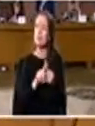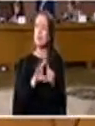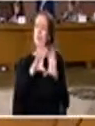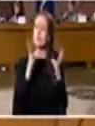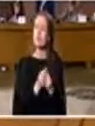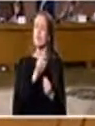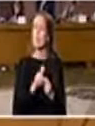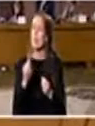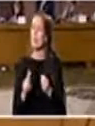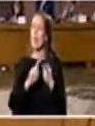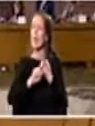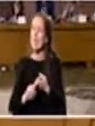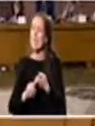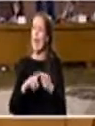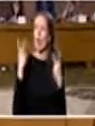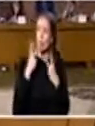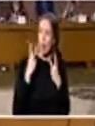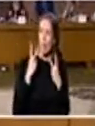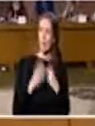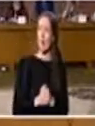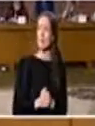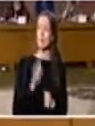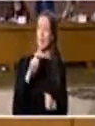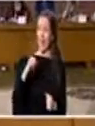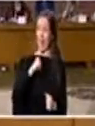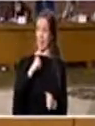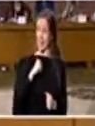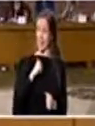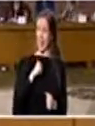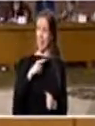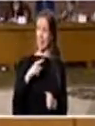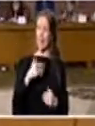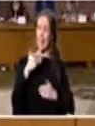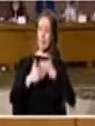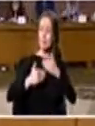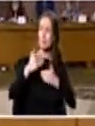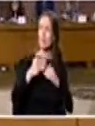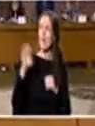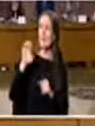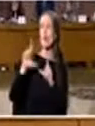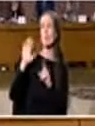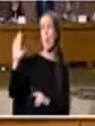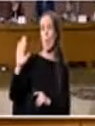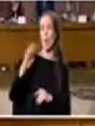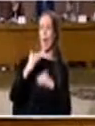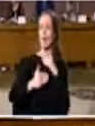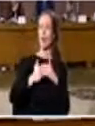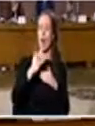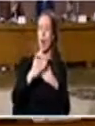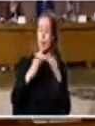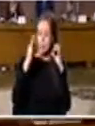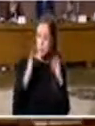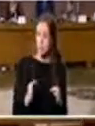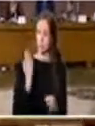na toleranciju. Interesantan je taj razvojni put Evropske unije do konačnog definisanja